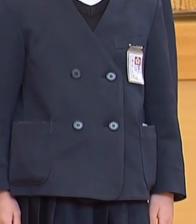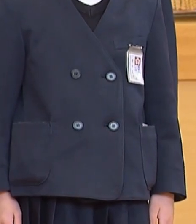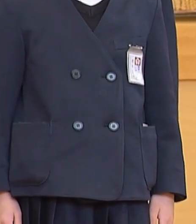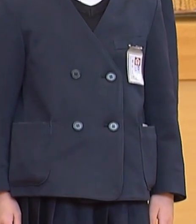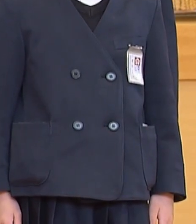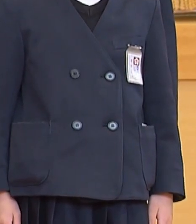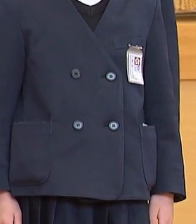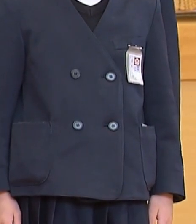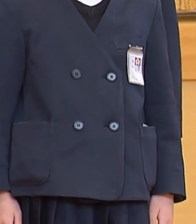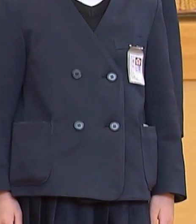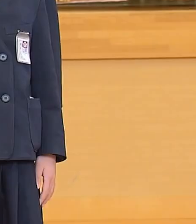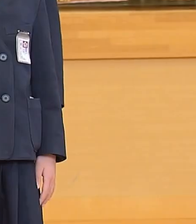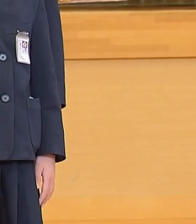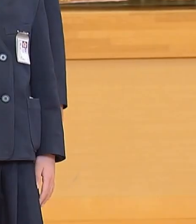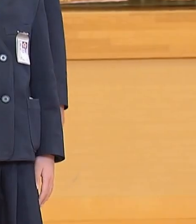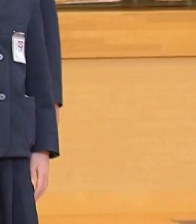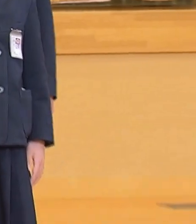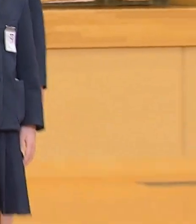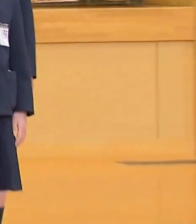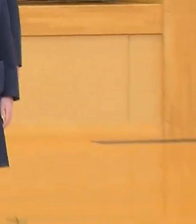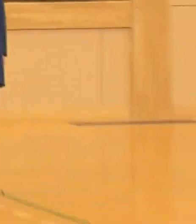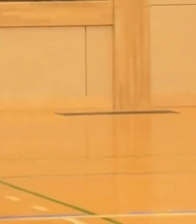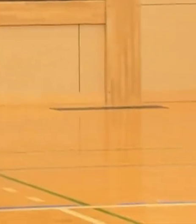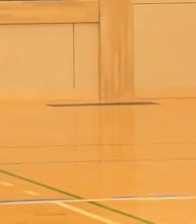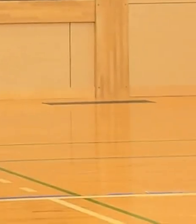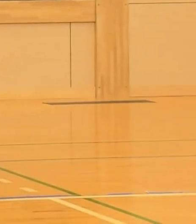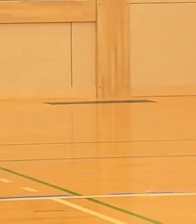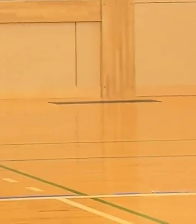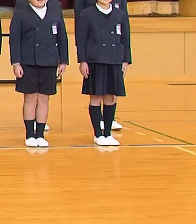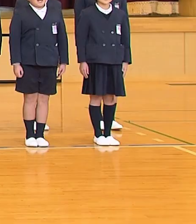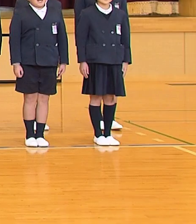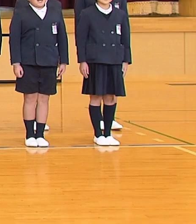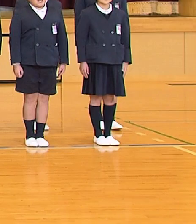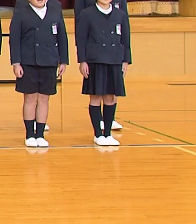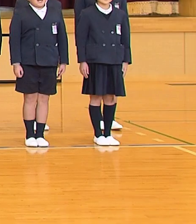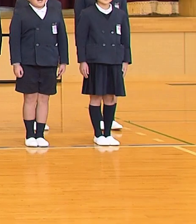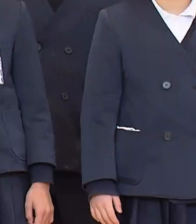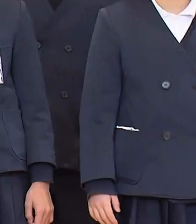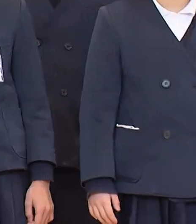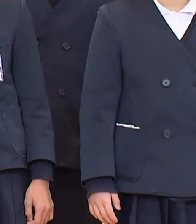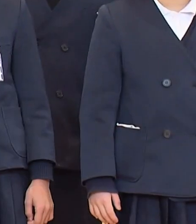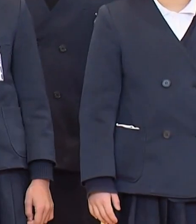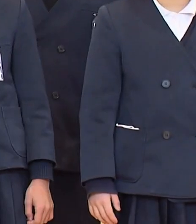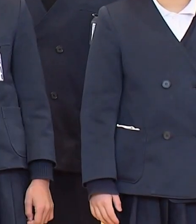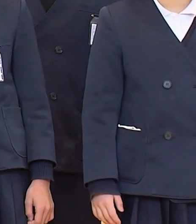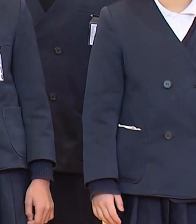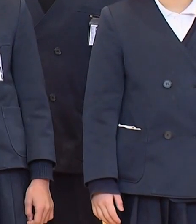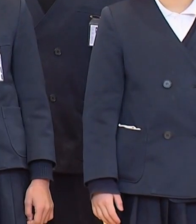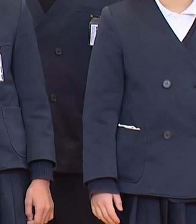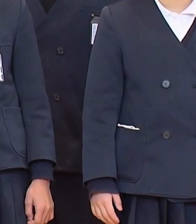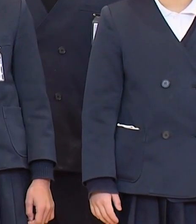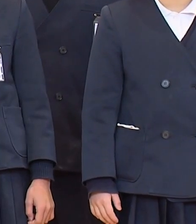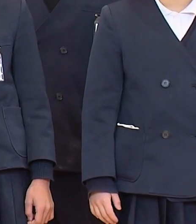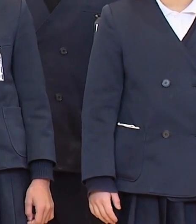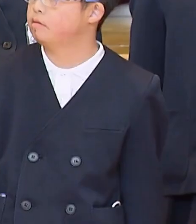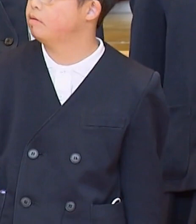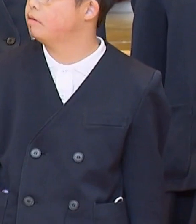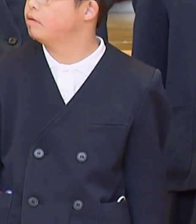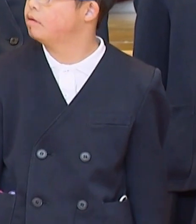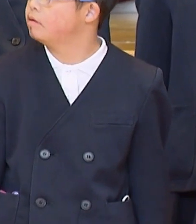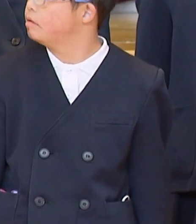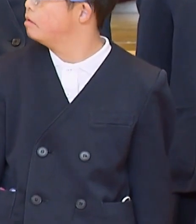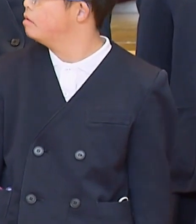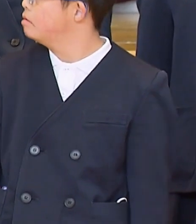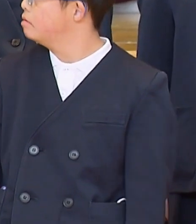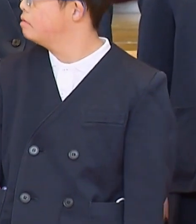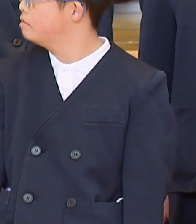ば何と言っても 美容 コーヒ ー、万葉の里にちなんだ 万